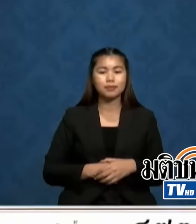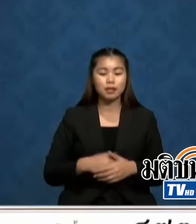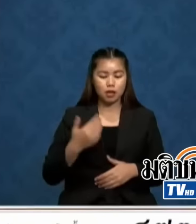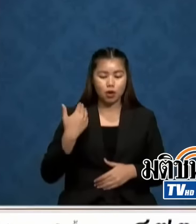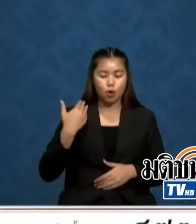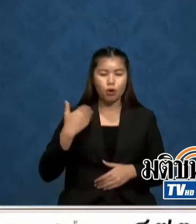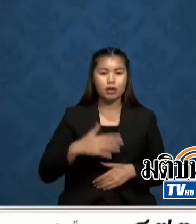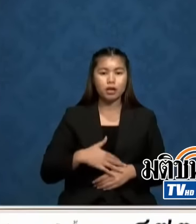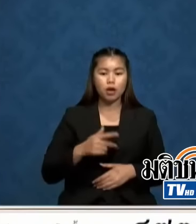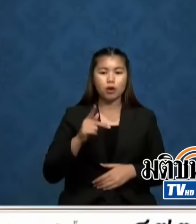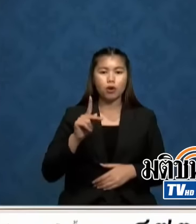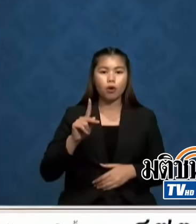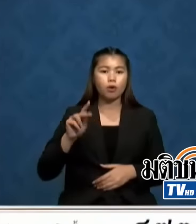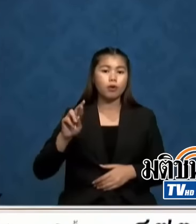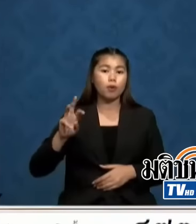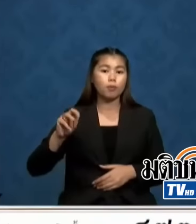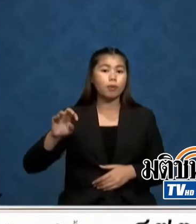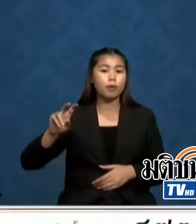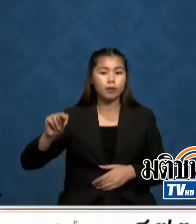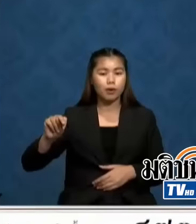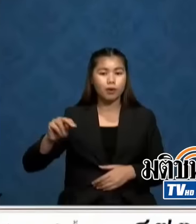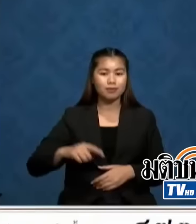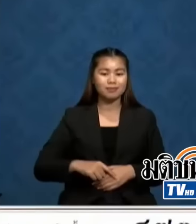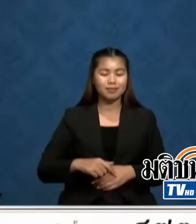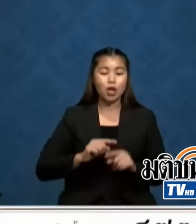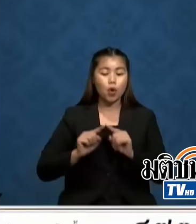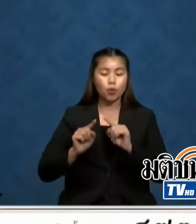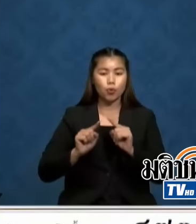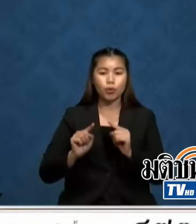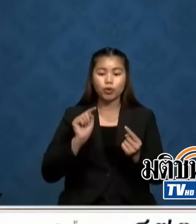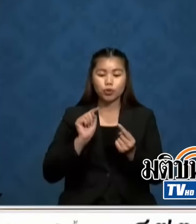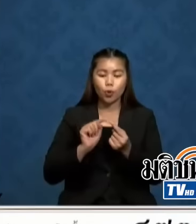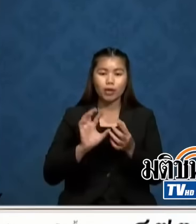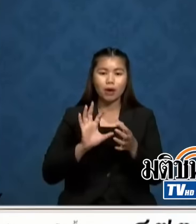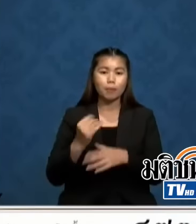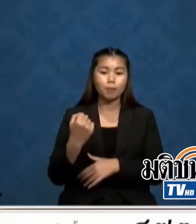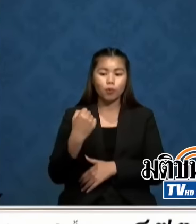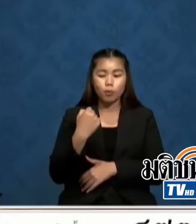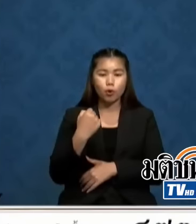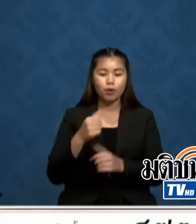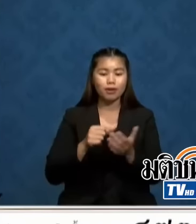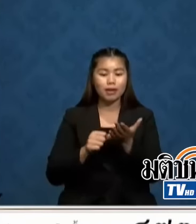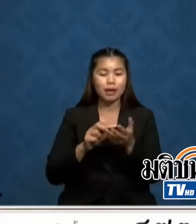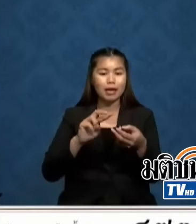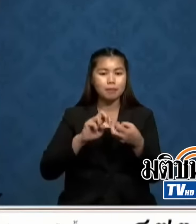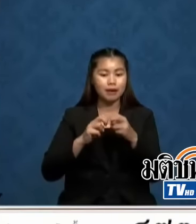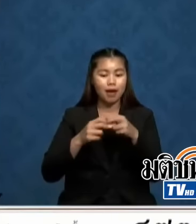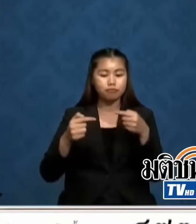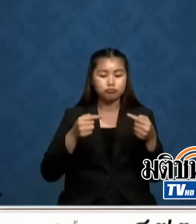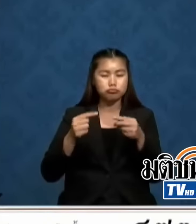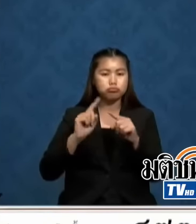ก่อนหน้านี้กรมนว่าไปในเรื่องของมิติในเรื่องของความมั่นคงในการแก้ปัญหา 3จังหวัดชายแดนภาค